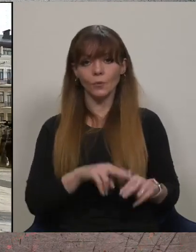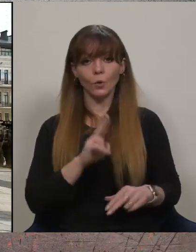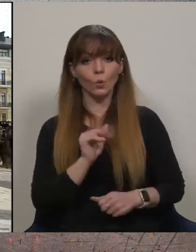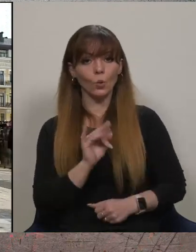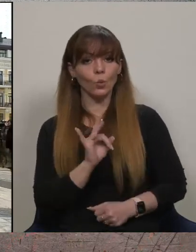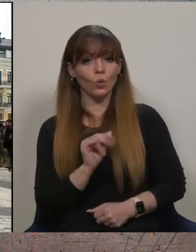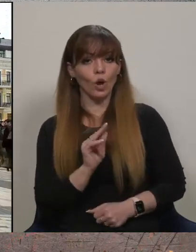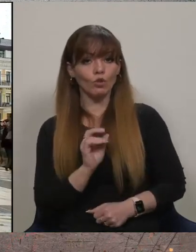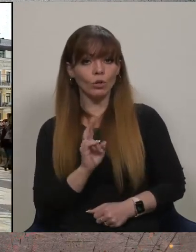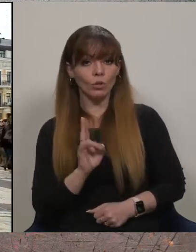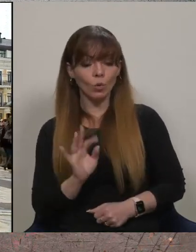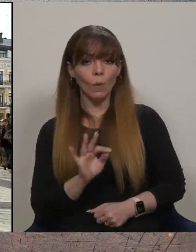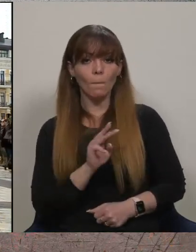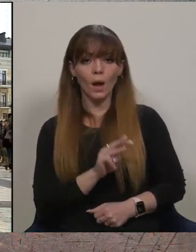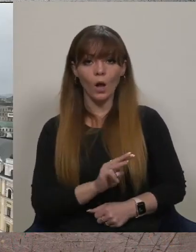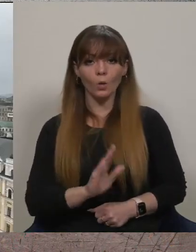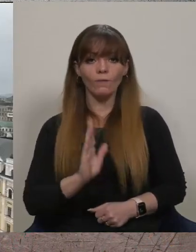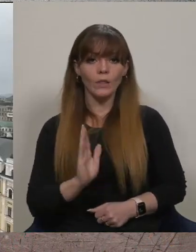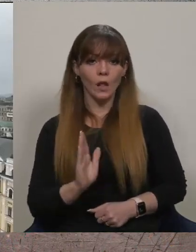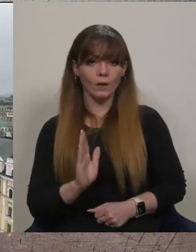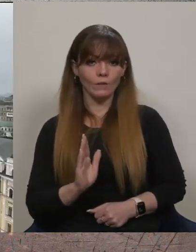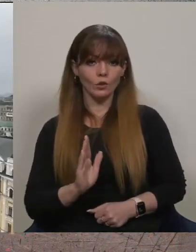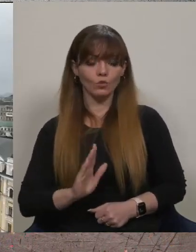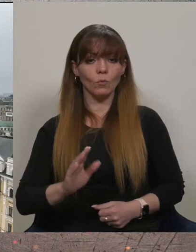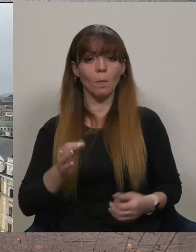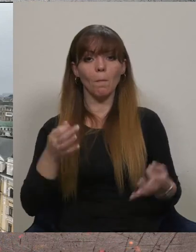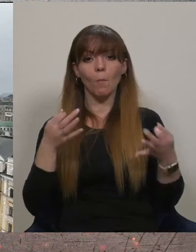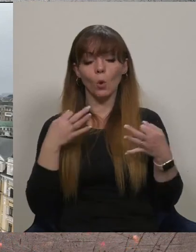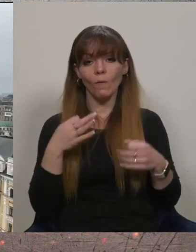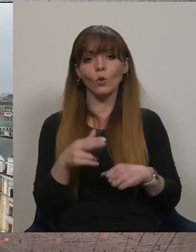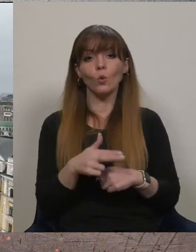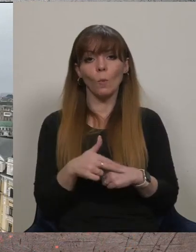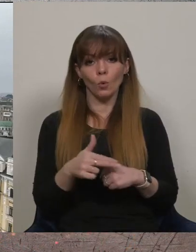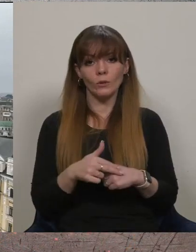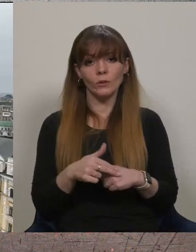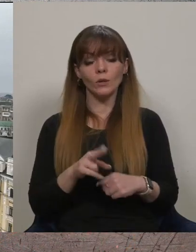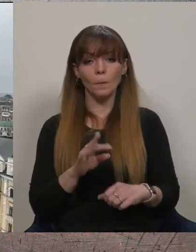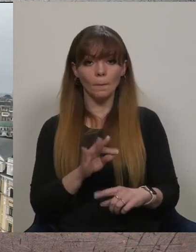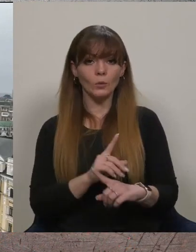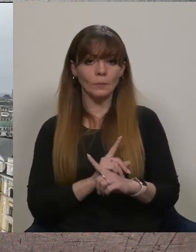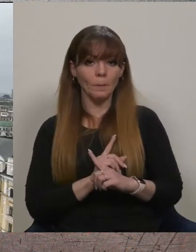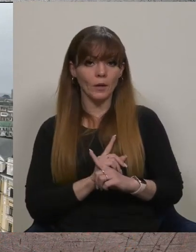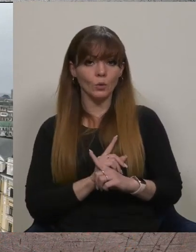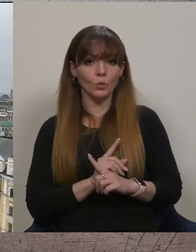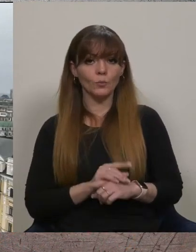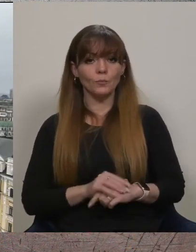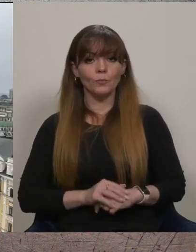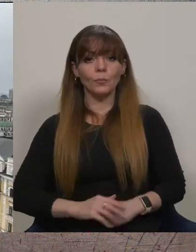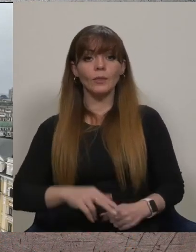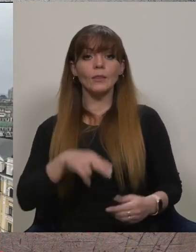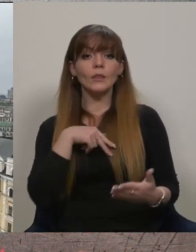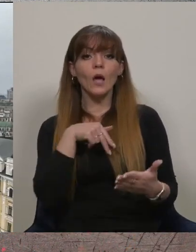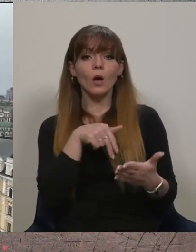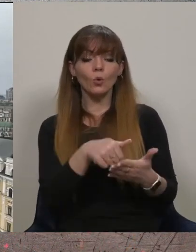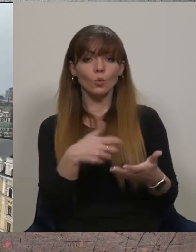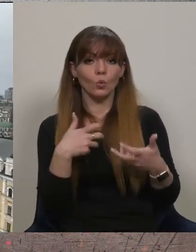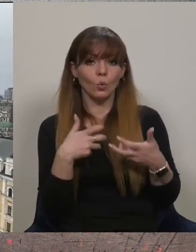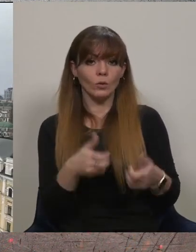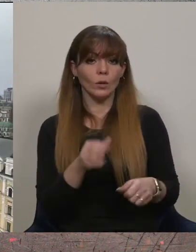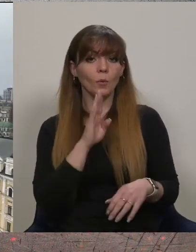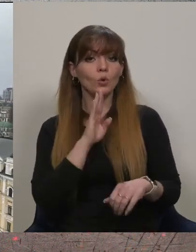Кураченку Михайлу Віталійовичу, полковнику поліції, посмертно. Нагороду отримують